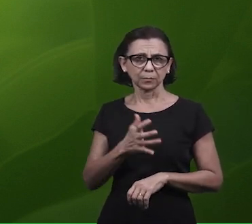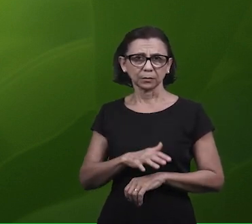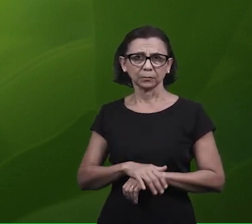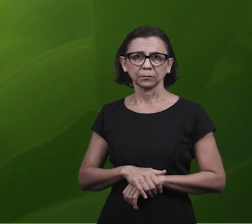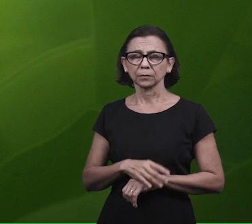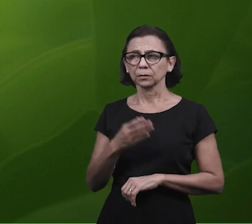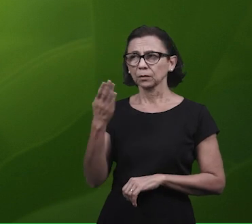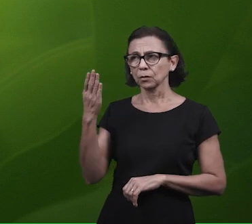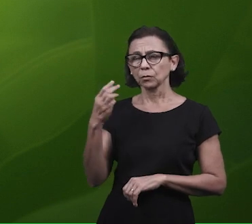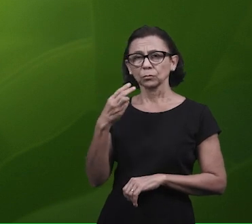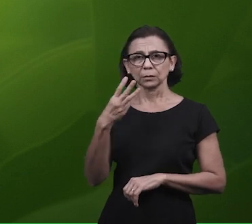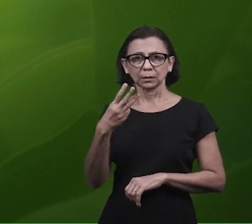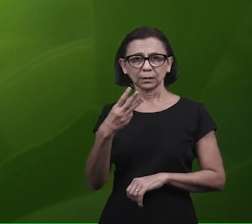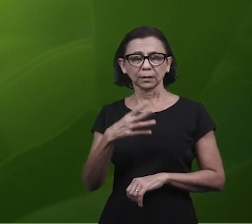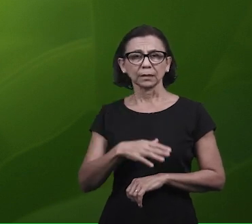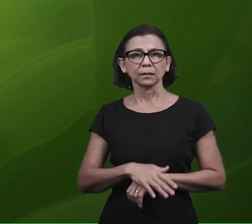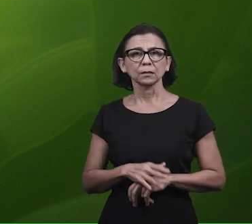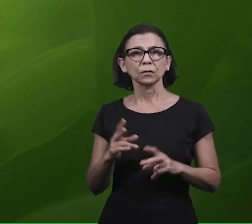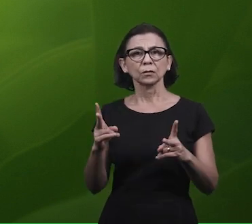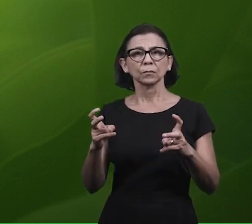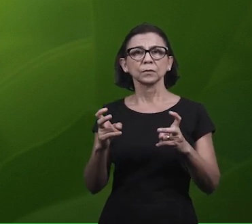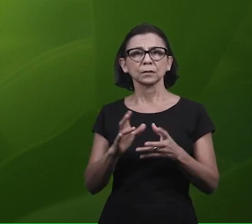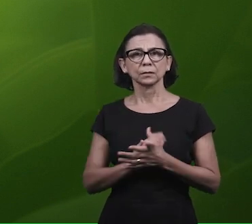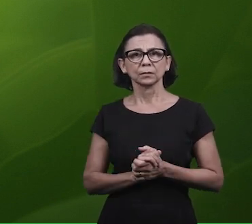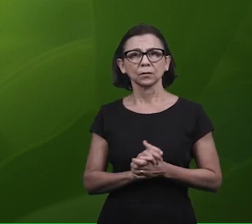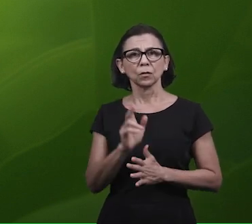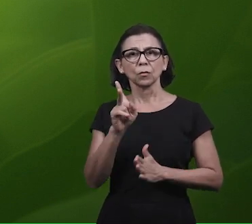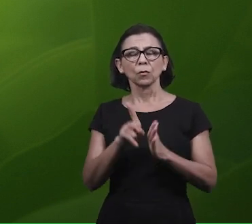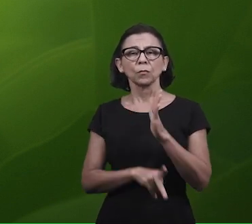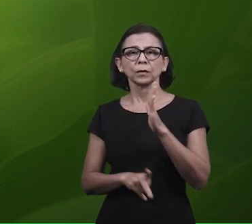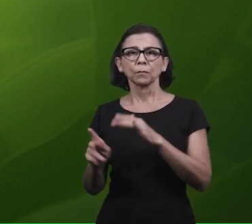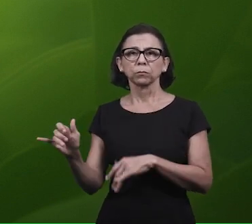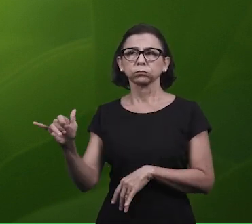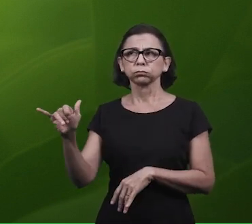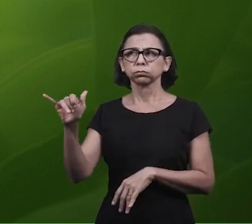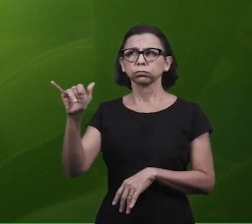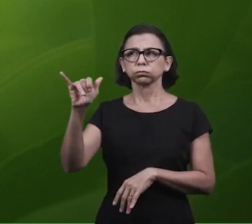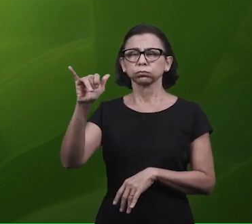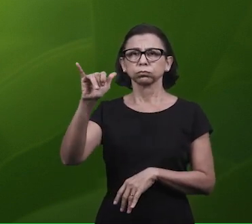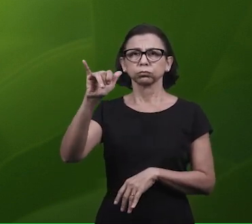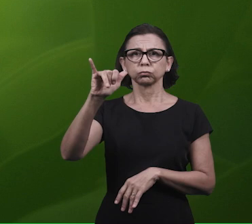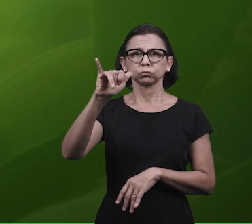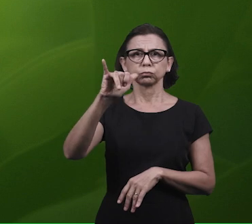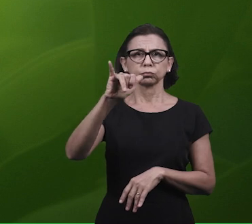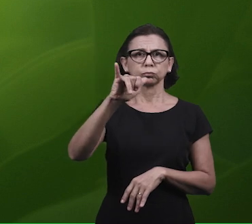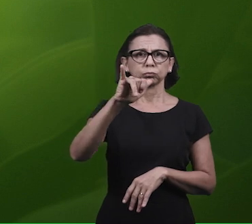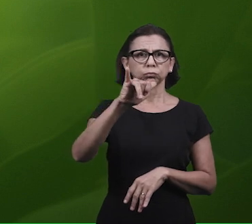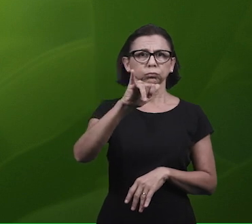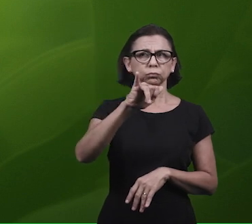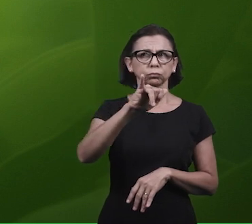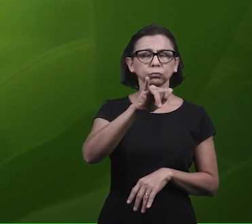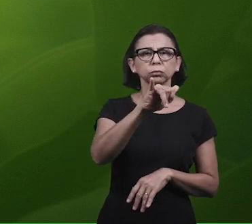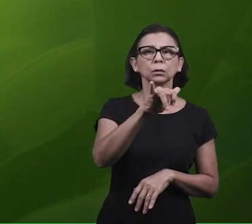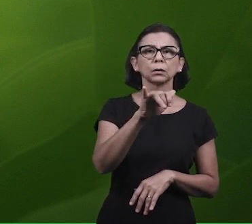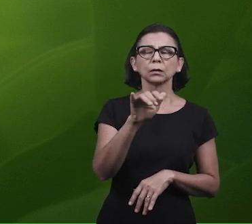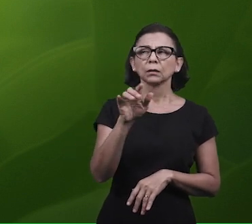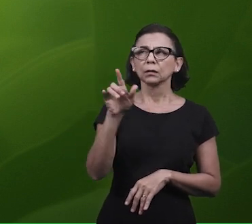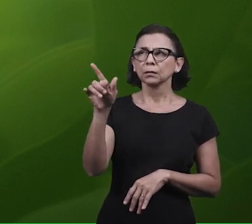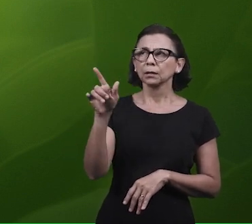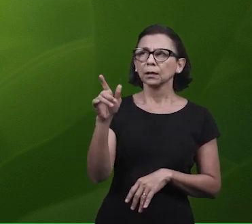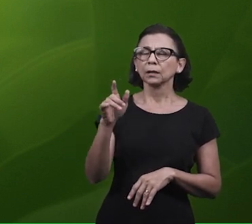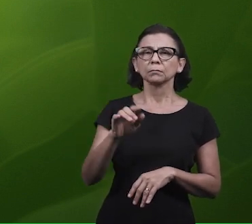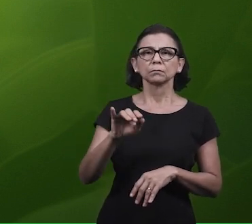pour répondre à des divers problèmes, comme par exemple la figure 3, nous observons le projet de